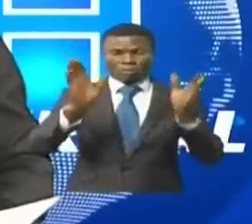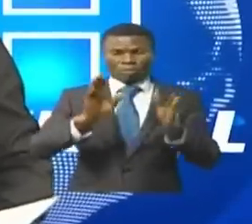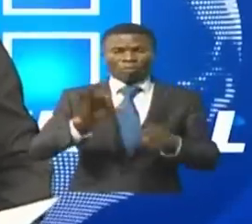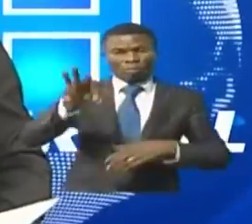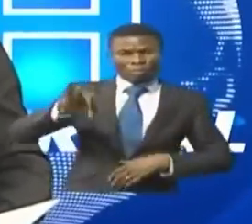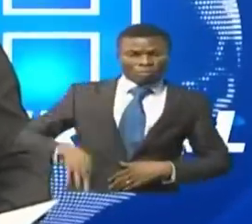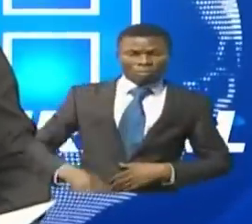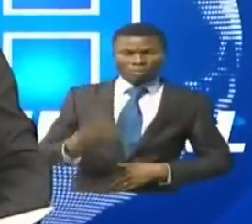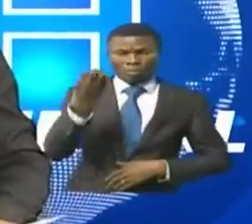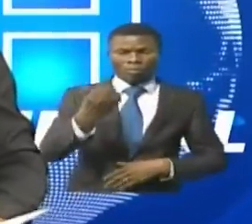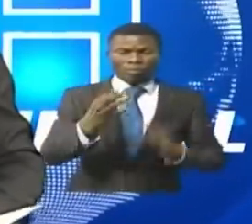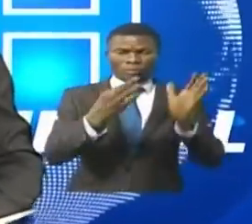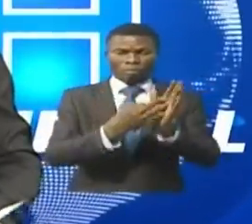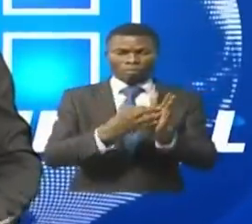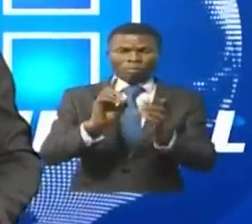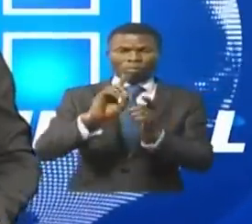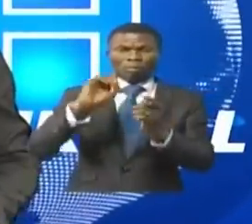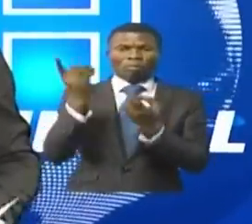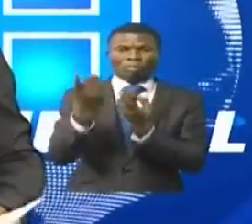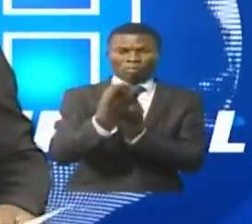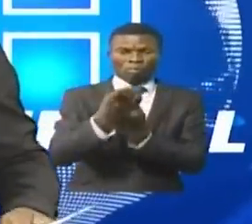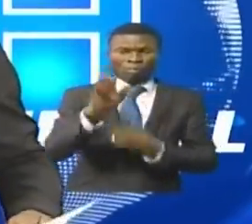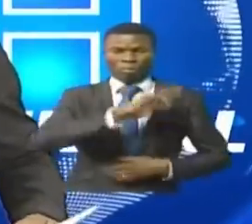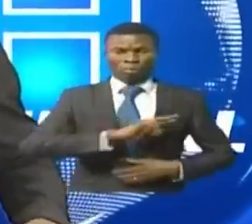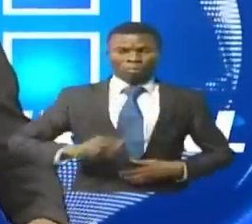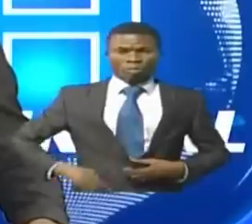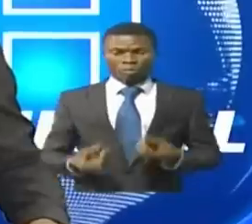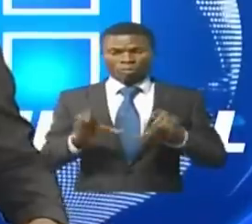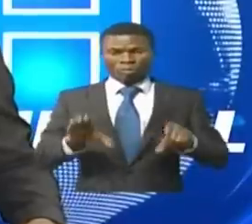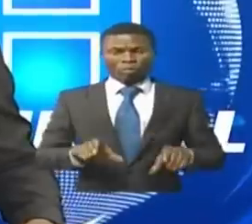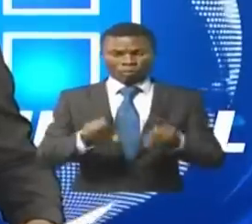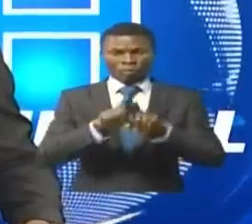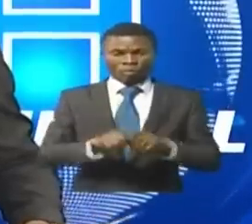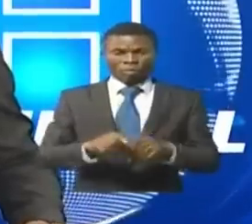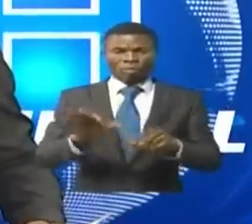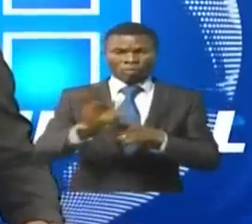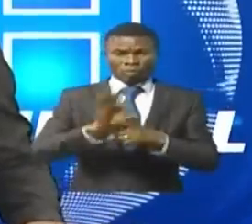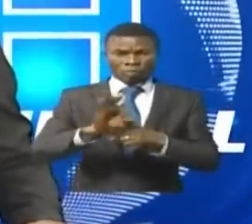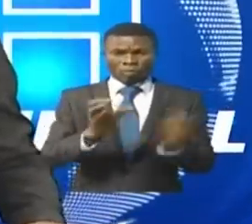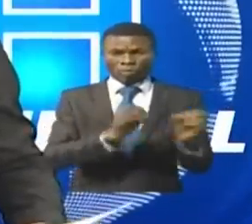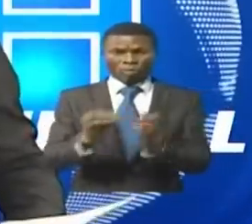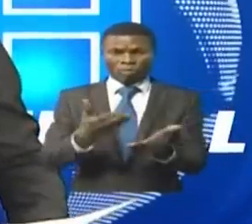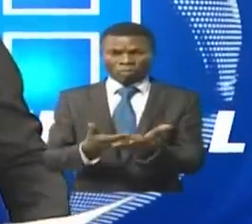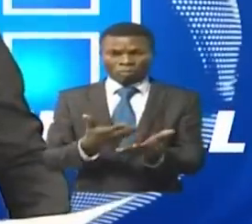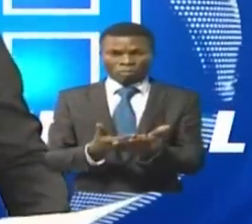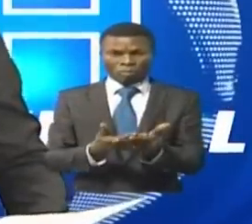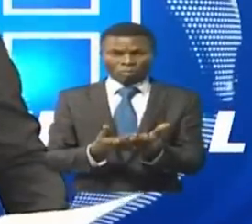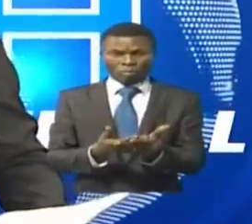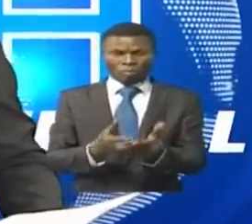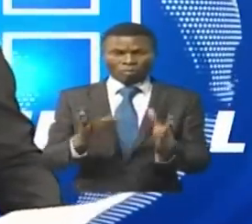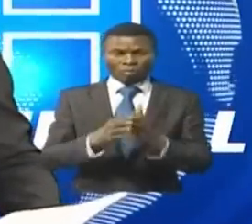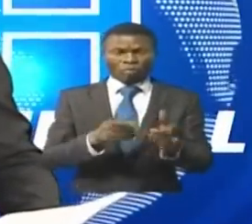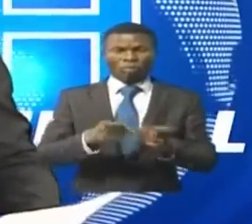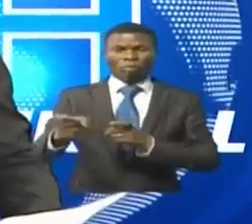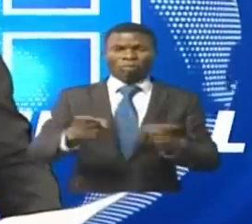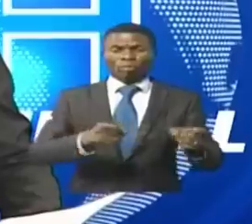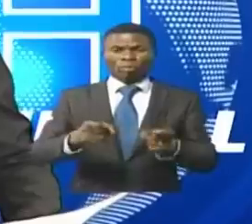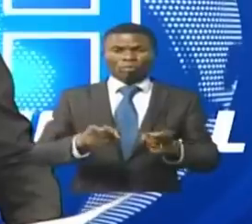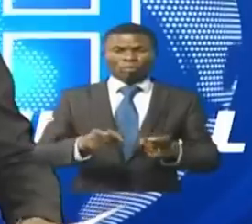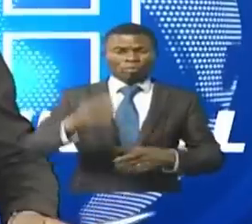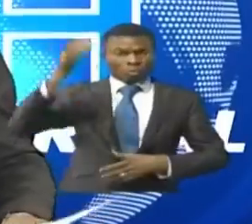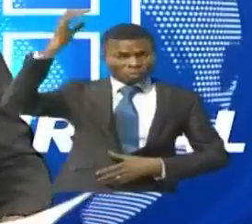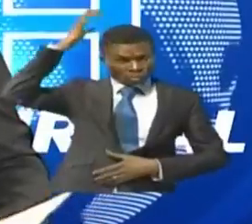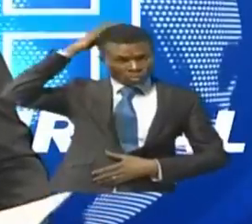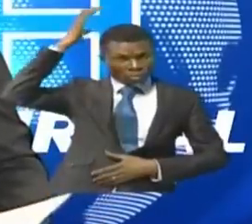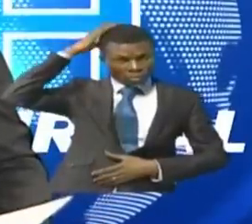des 48 diocèses de la République démocratique du Congo. Un atelier a été organisé à cet effet sous l'égide de